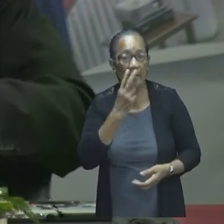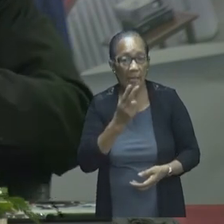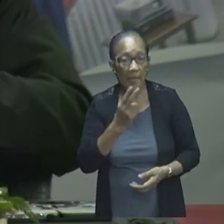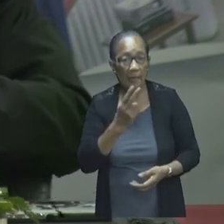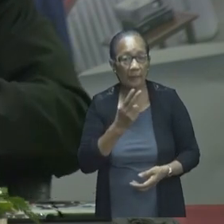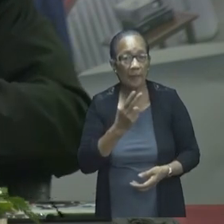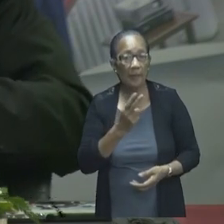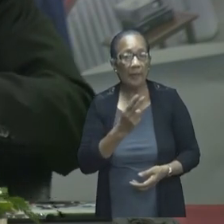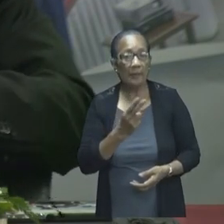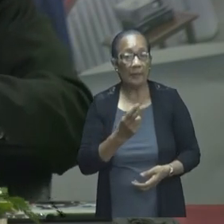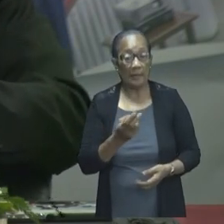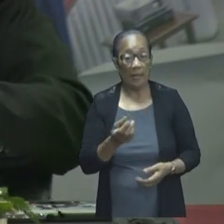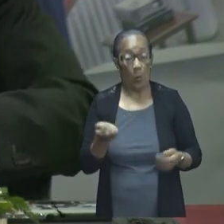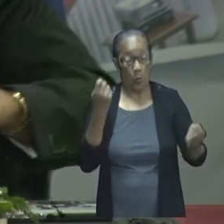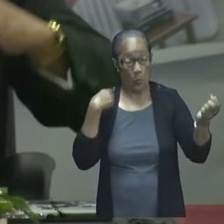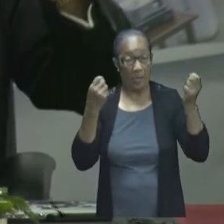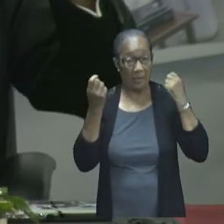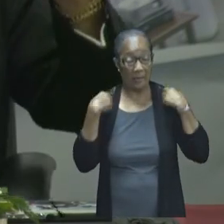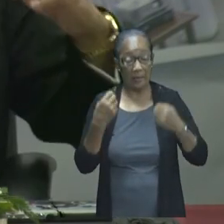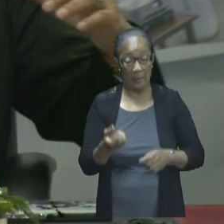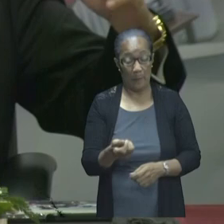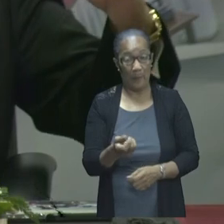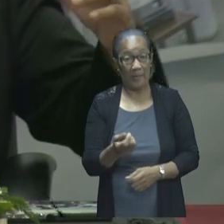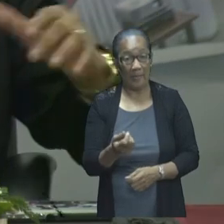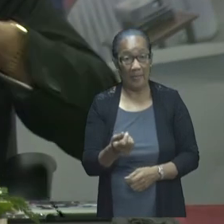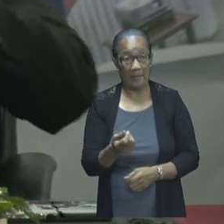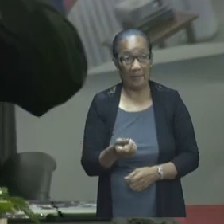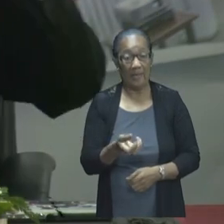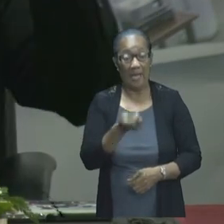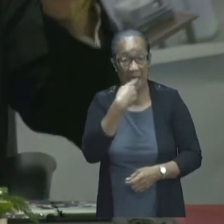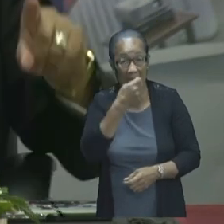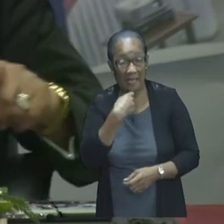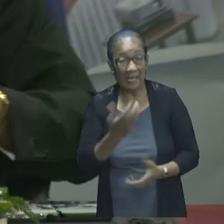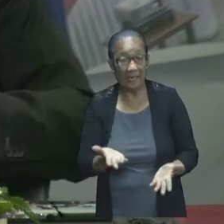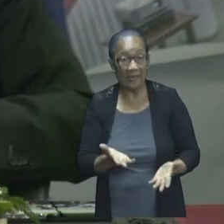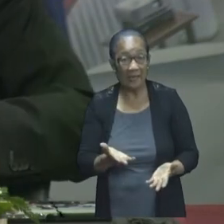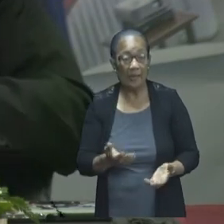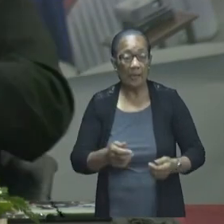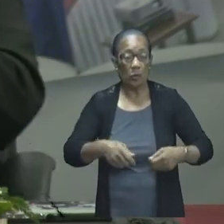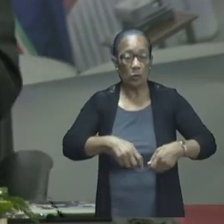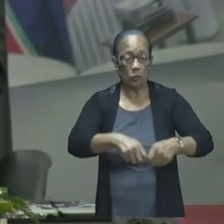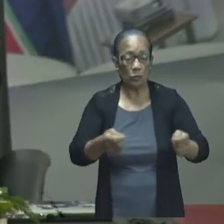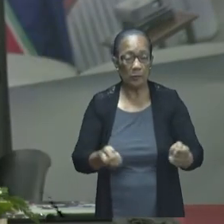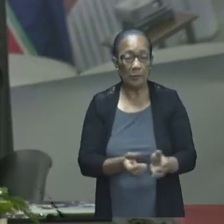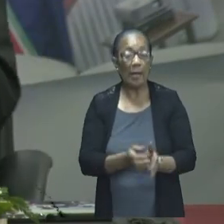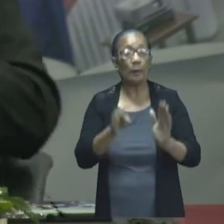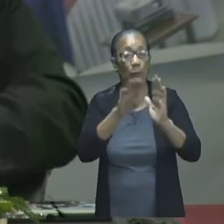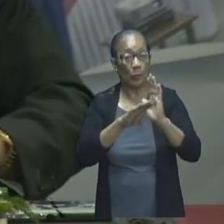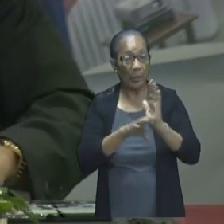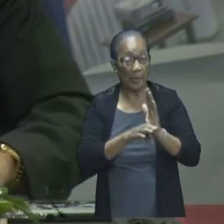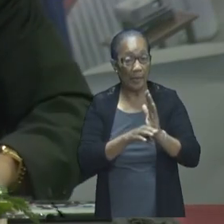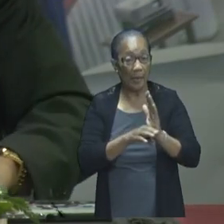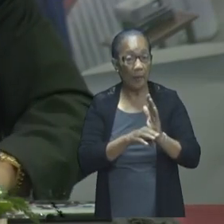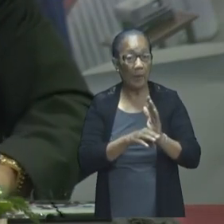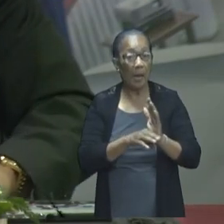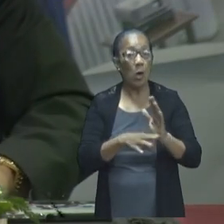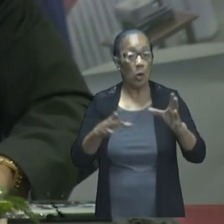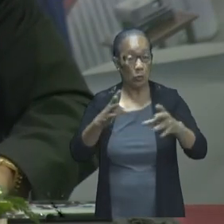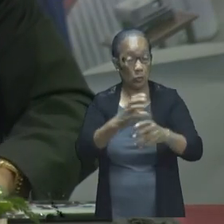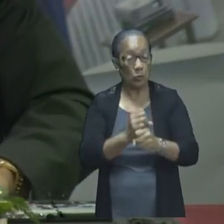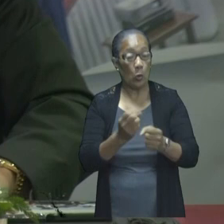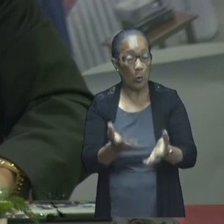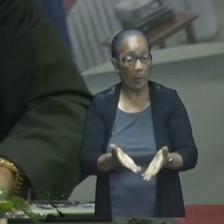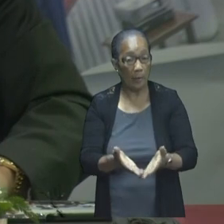zaken als parijs in de winkel kosten van levensonderhoud daarvoor is een sociaal programma daarvoor een sociaal vangnet daarvoor heb ik net gezegd